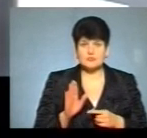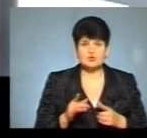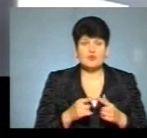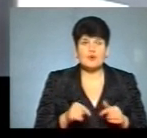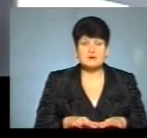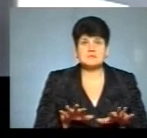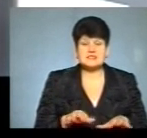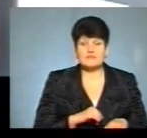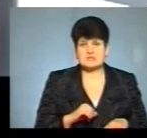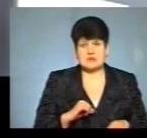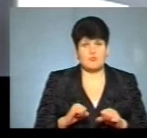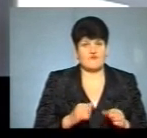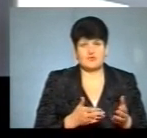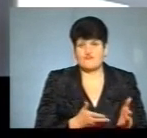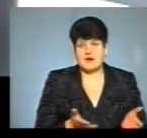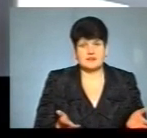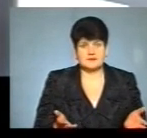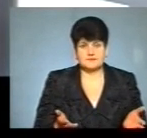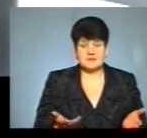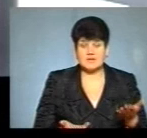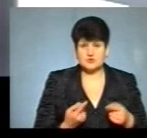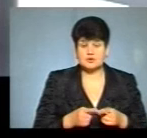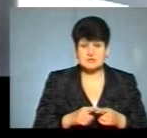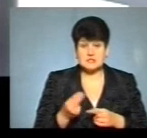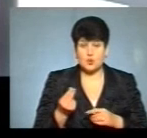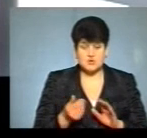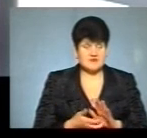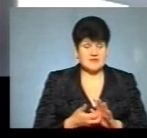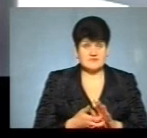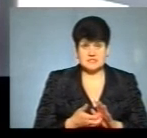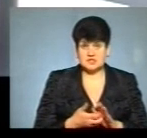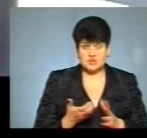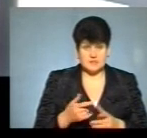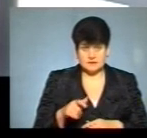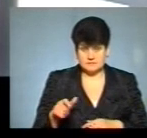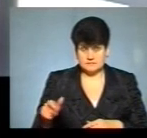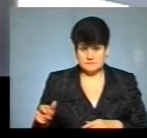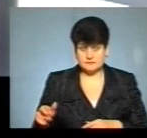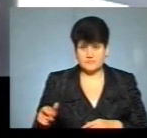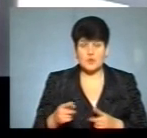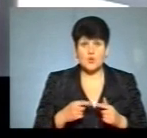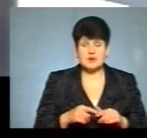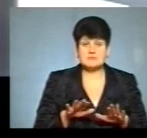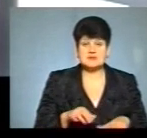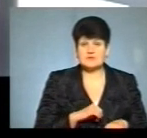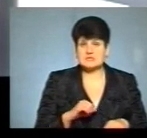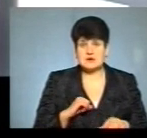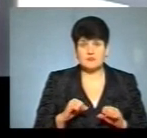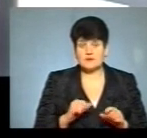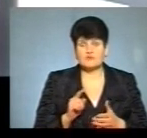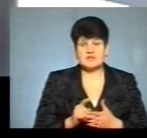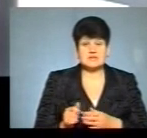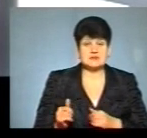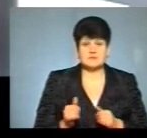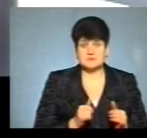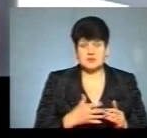місцевого самоврядування. Тобто, якщо цих коштів буде не вистачати для пацієнтів, органи місцевого самоврядування мали би